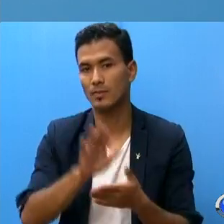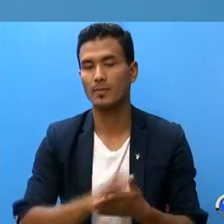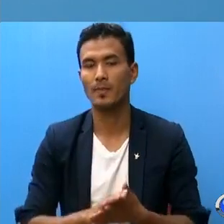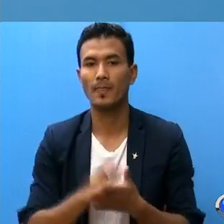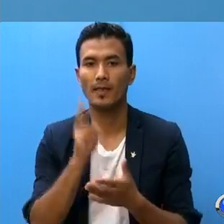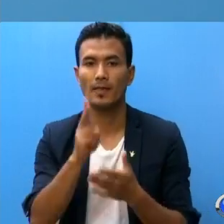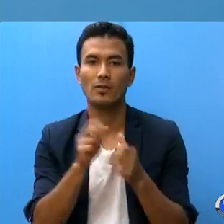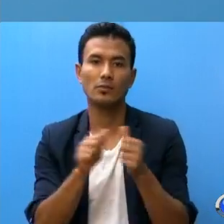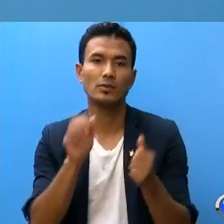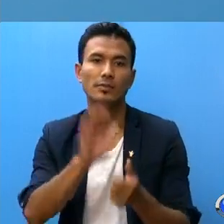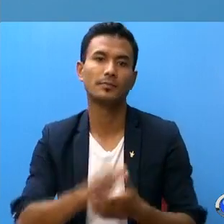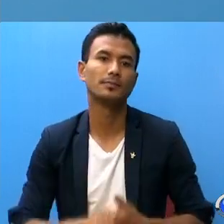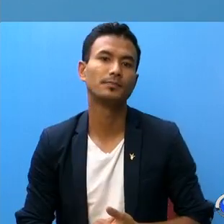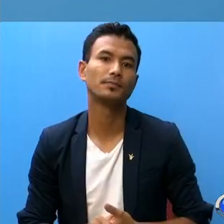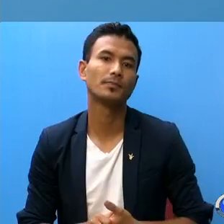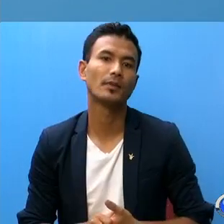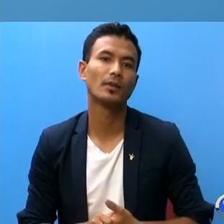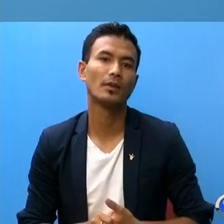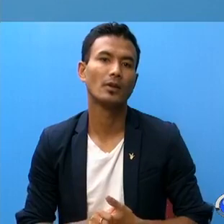थान थैस्टलू आँओ